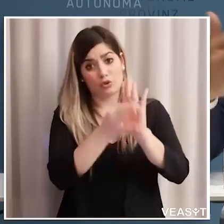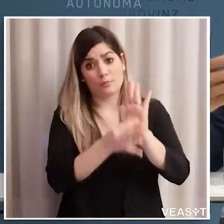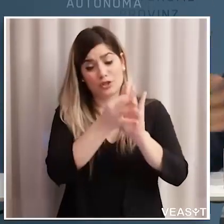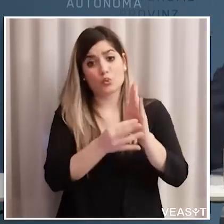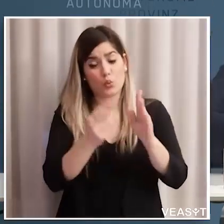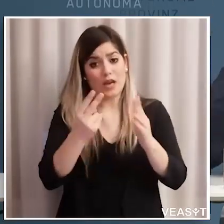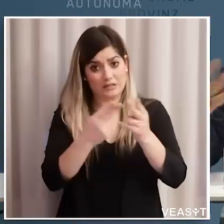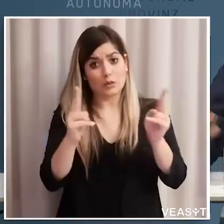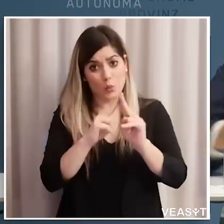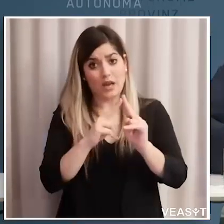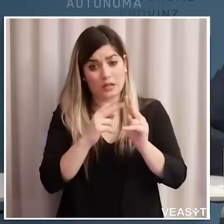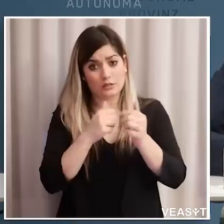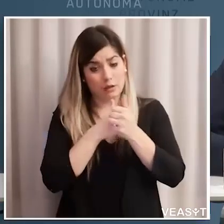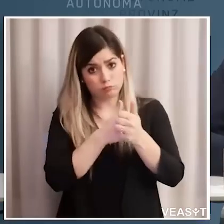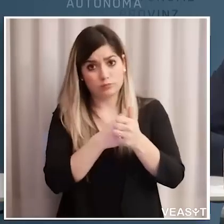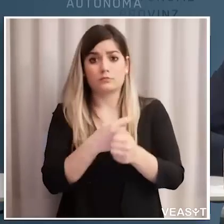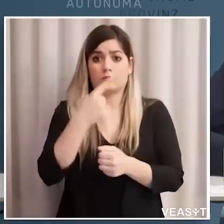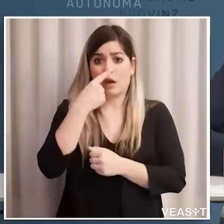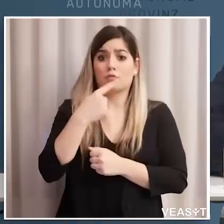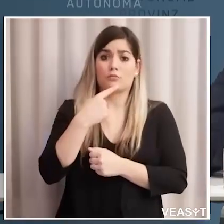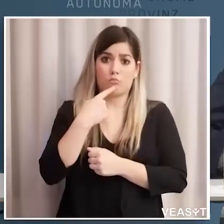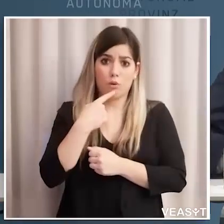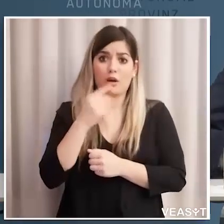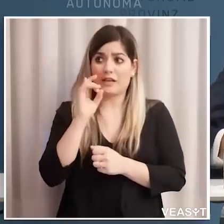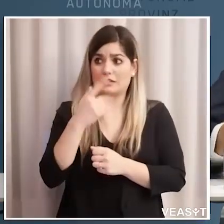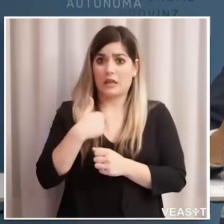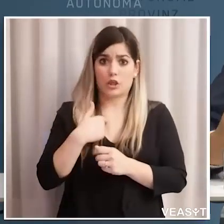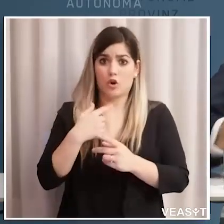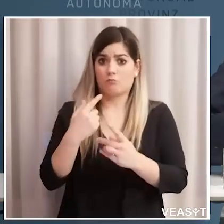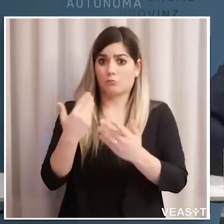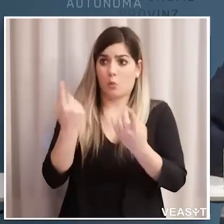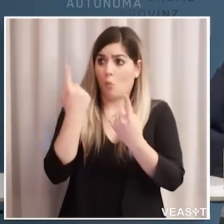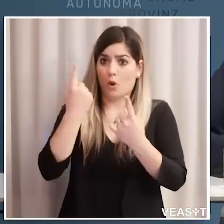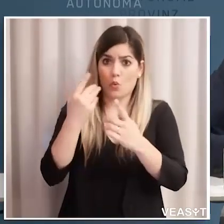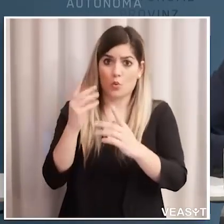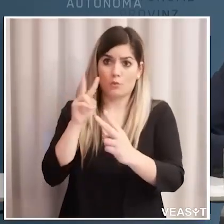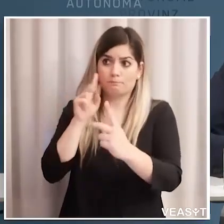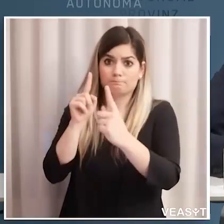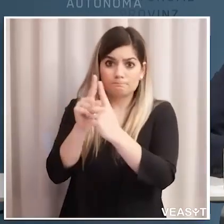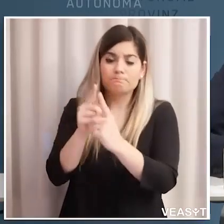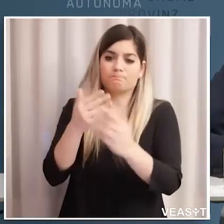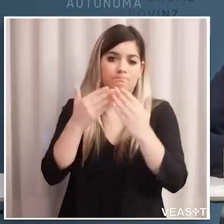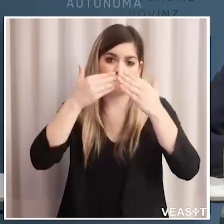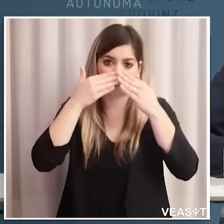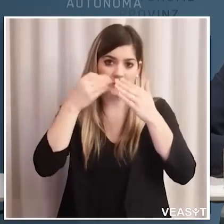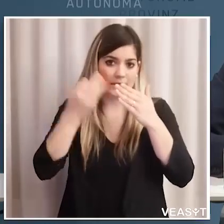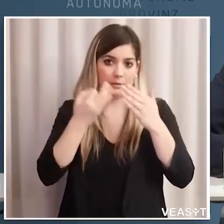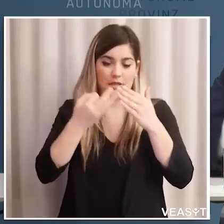quando incrocio, incontro in qualche modo altre persone, e soprattutto mantenere le distanze